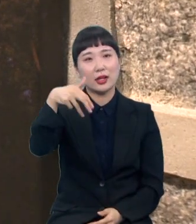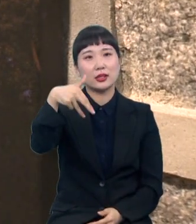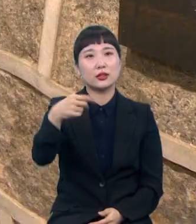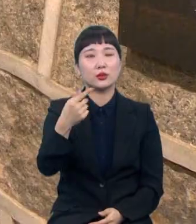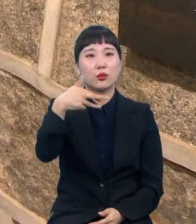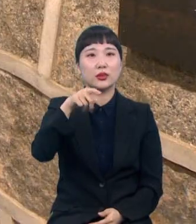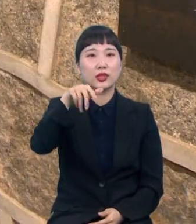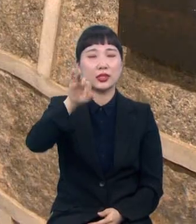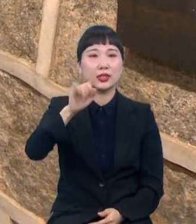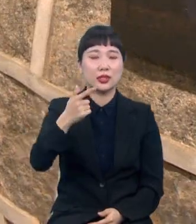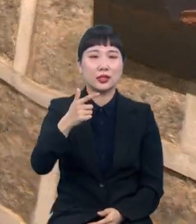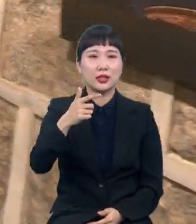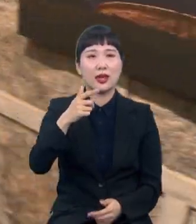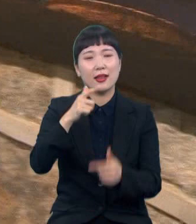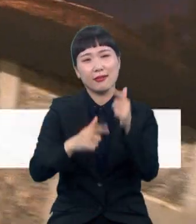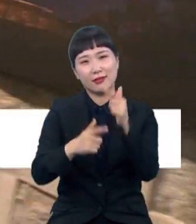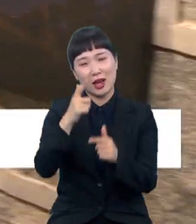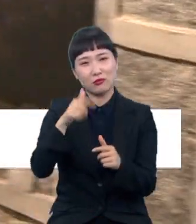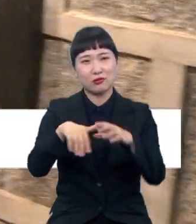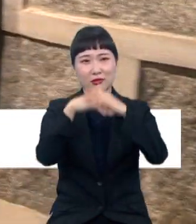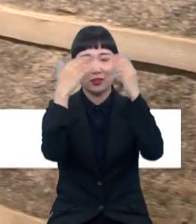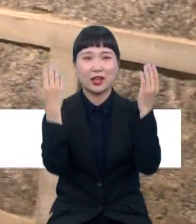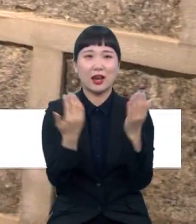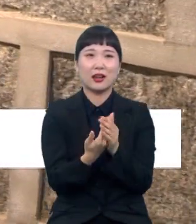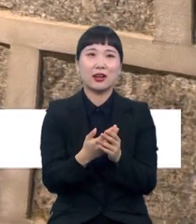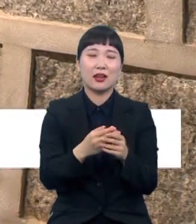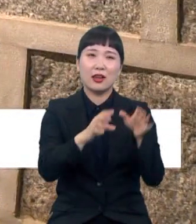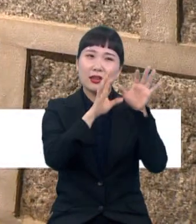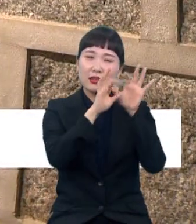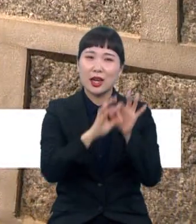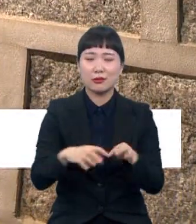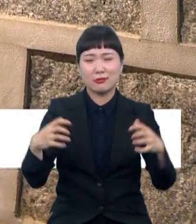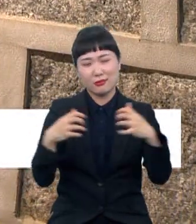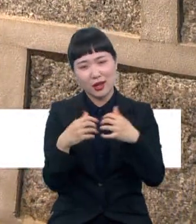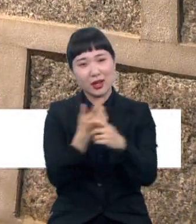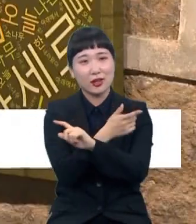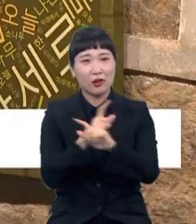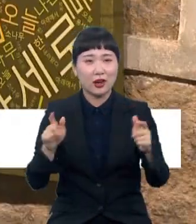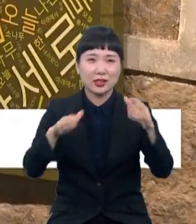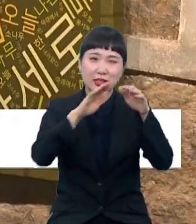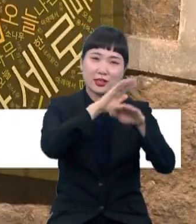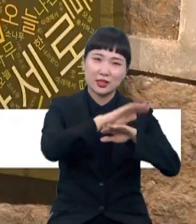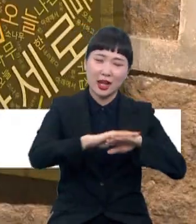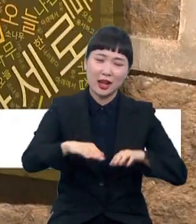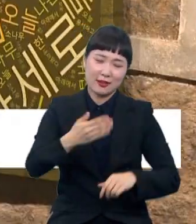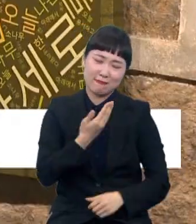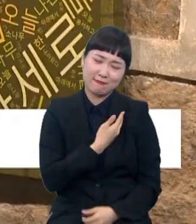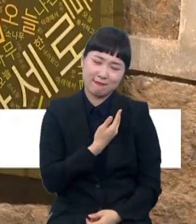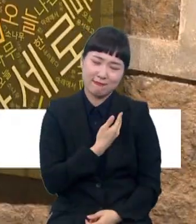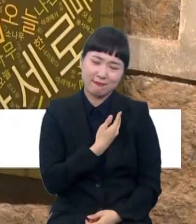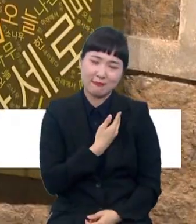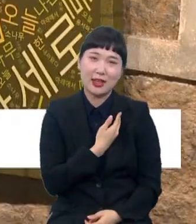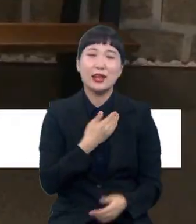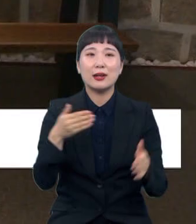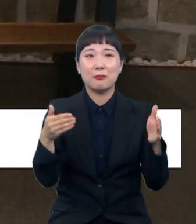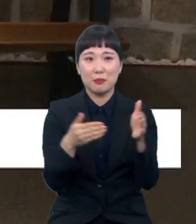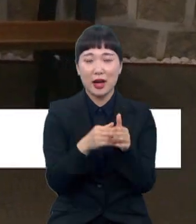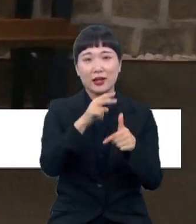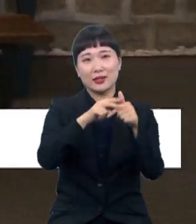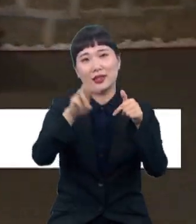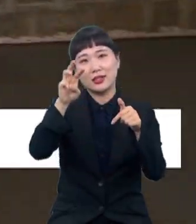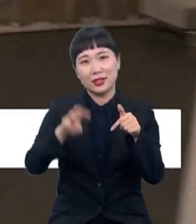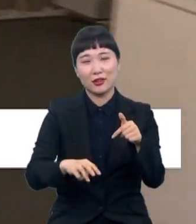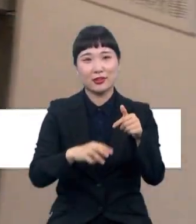소나무까지. 이번 전시는 격동의 세월을 묵묵히 견뎌온 나무를 통해 인천의 역사를 돌아보고 자연과